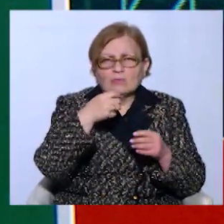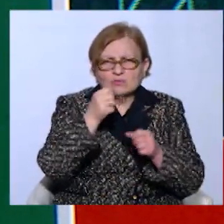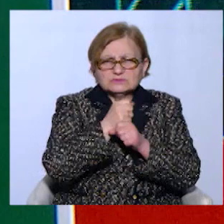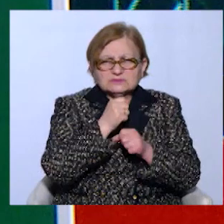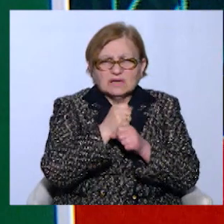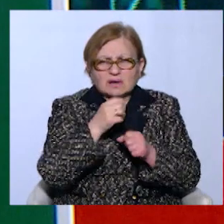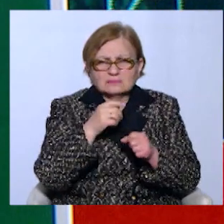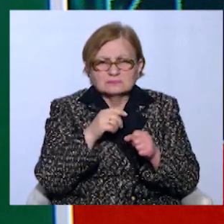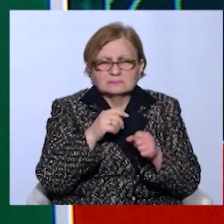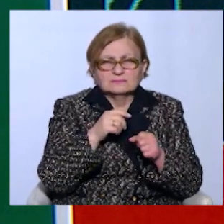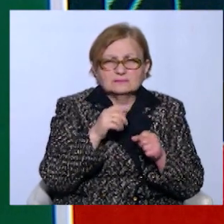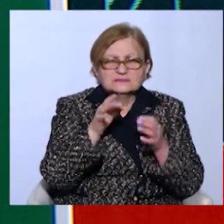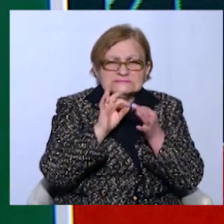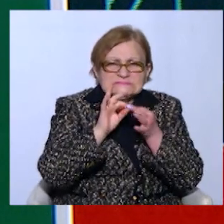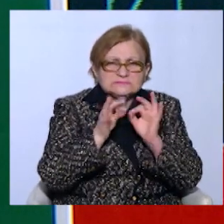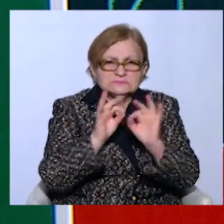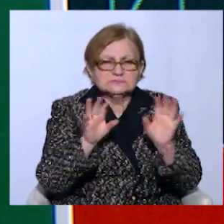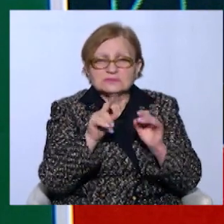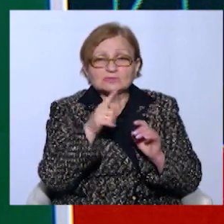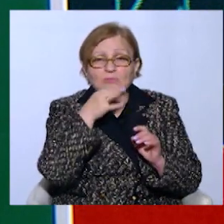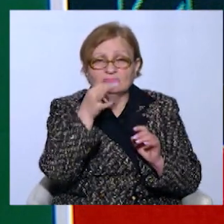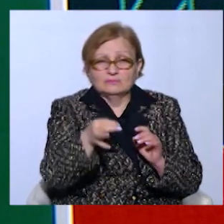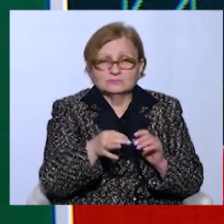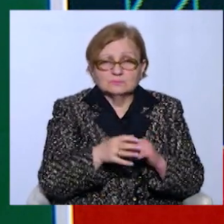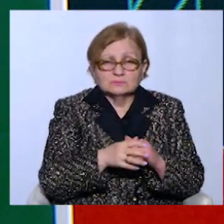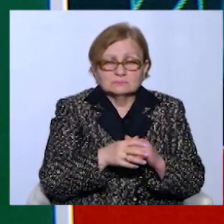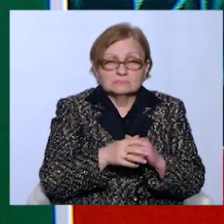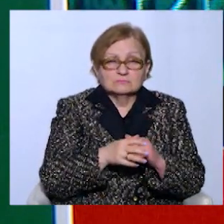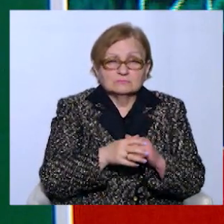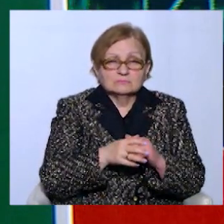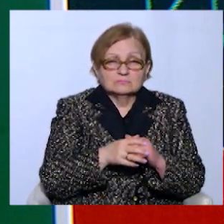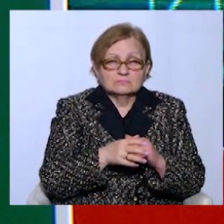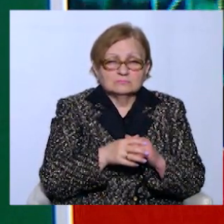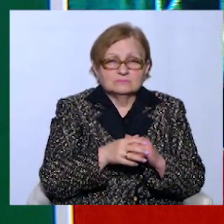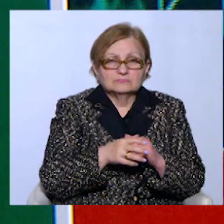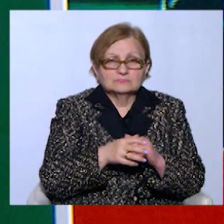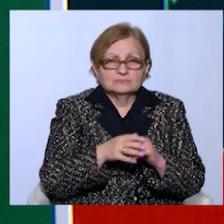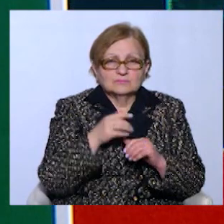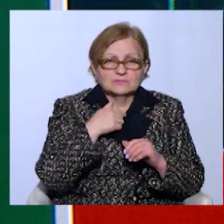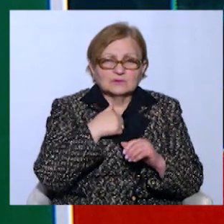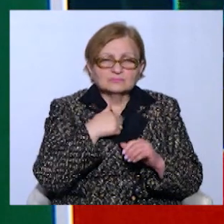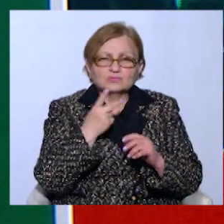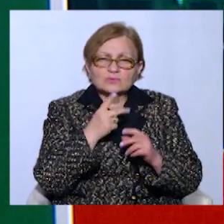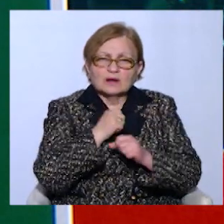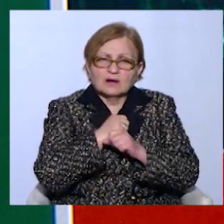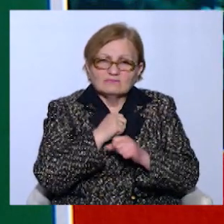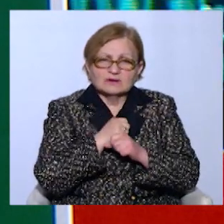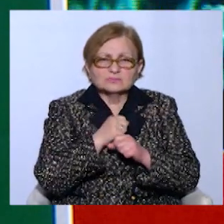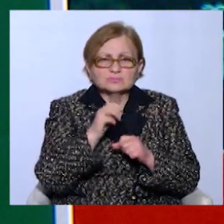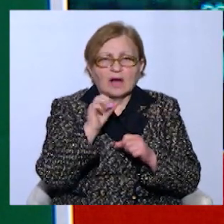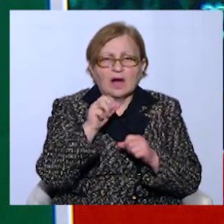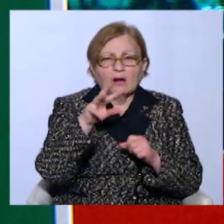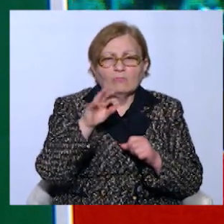გაშიფრით? გაშიფრულად ესე და ძალიან ესეთი და რუდუნებით ამოხსნათ განტოლება ვიპოვოთ